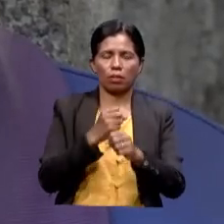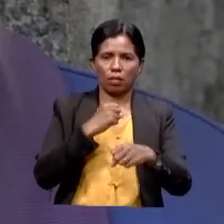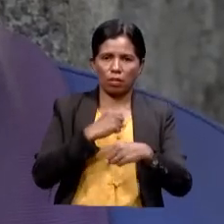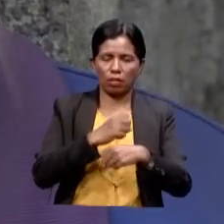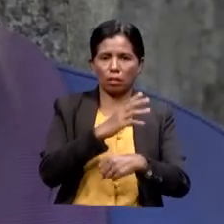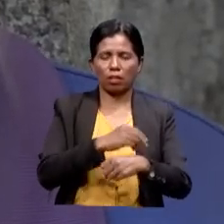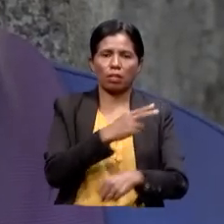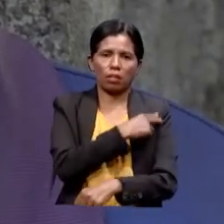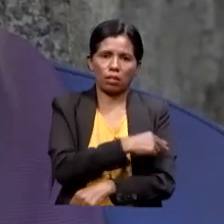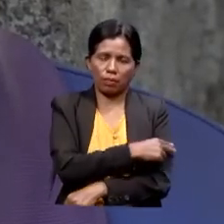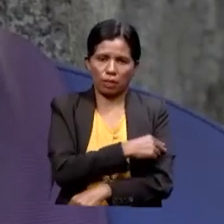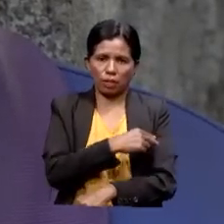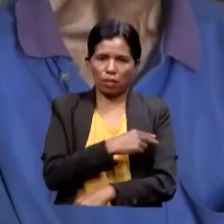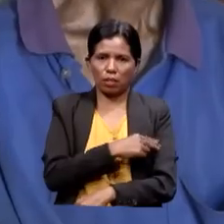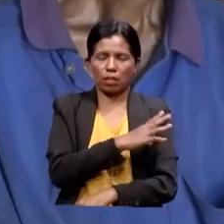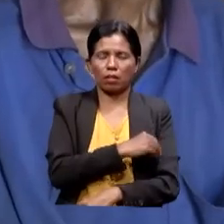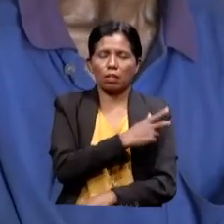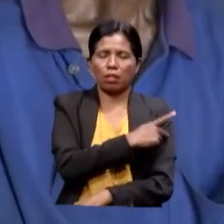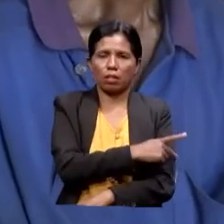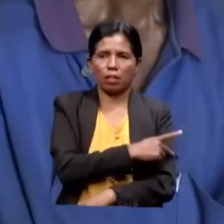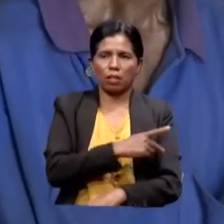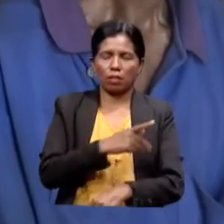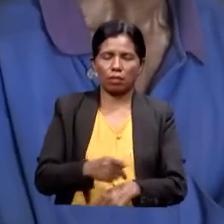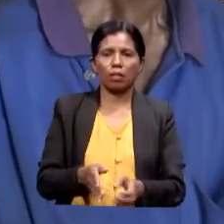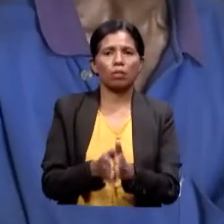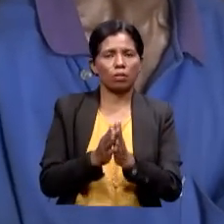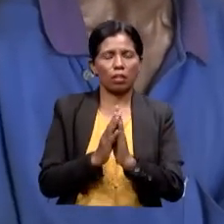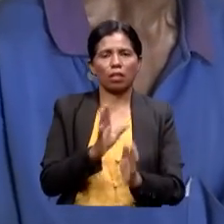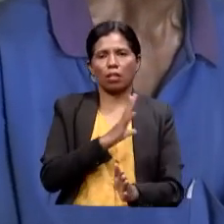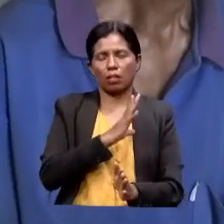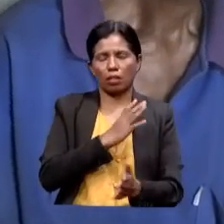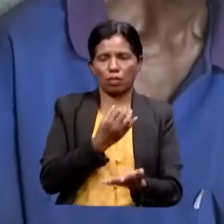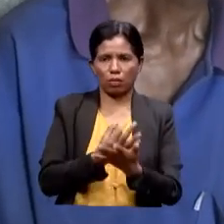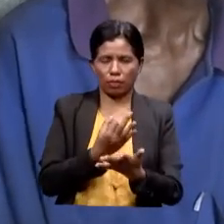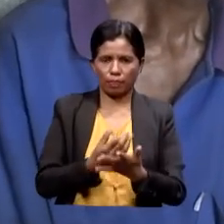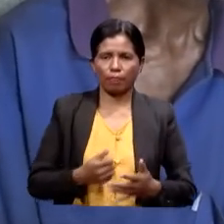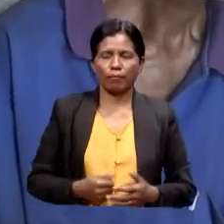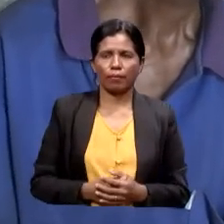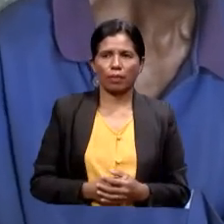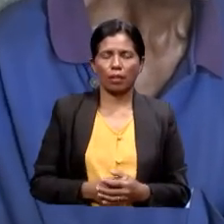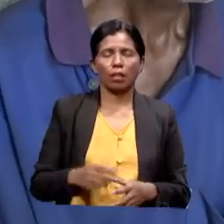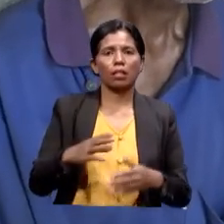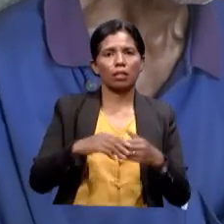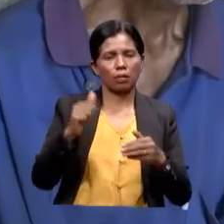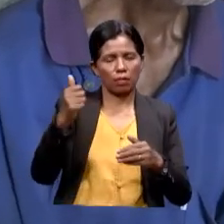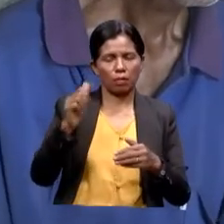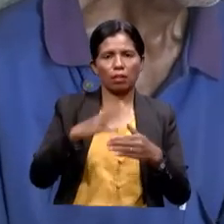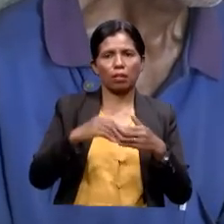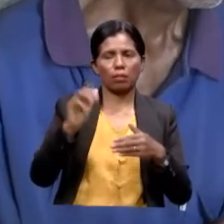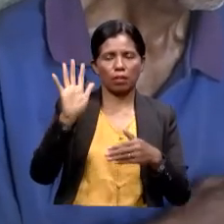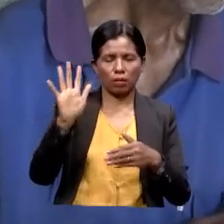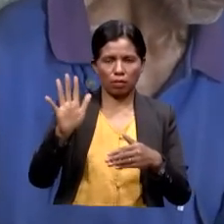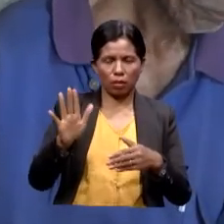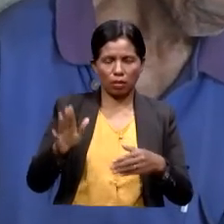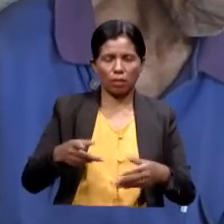tratamento i hospital no klinika depende ba osan. Debe to 10 kali maror ho di preta kareta ba